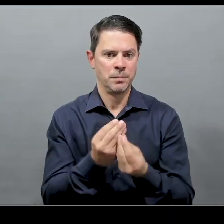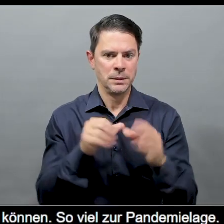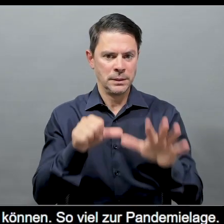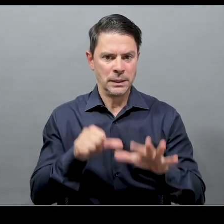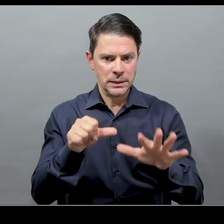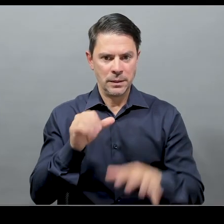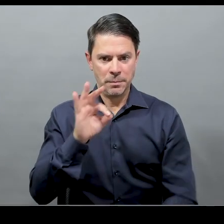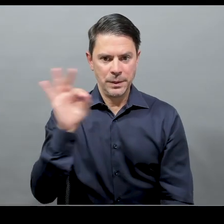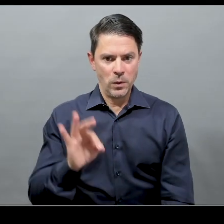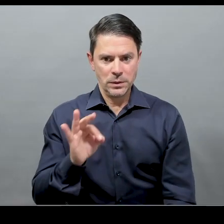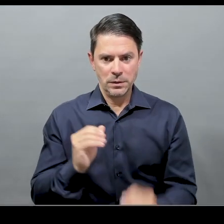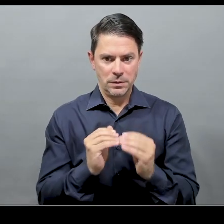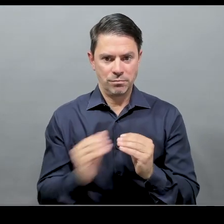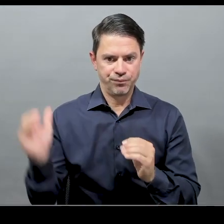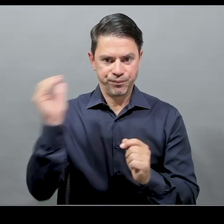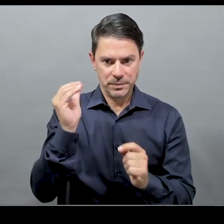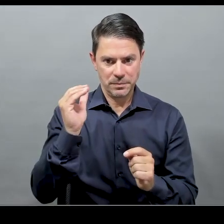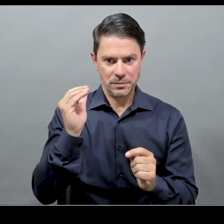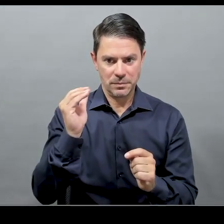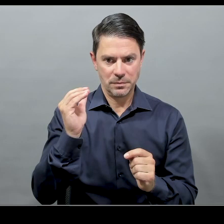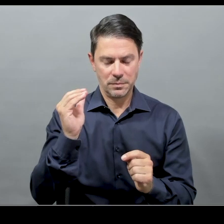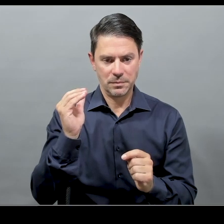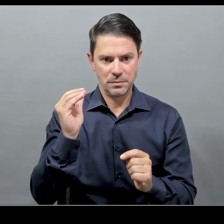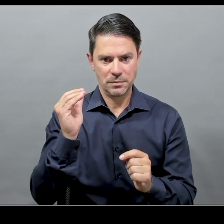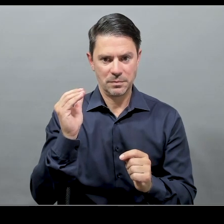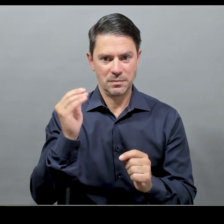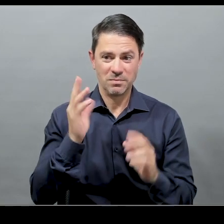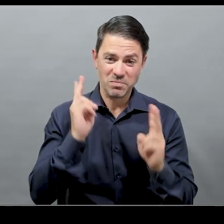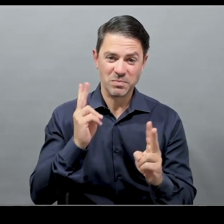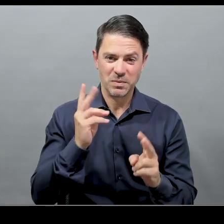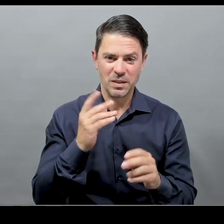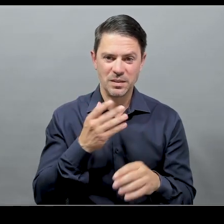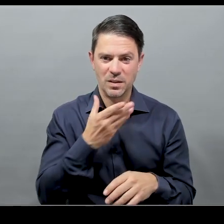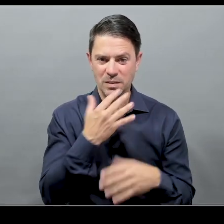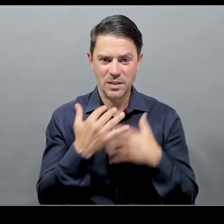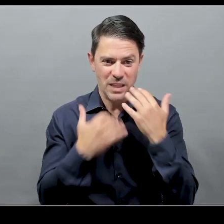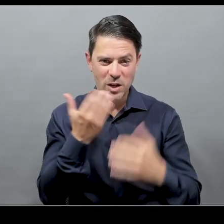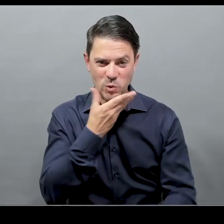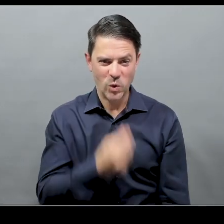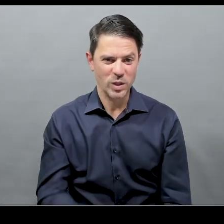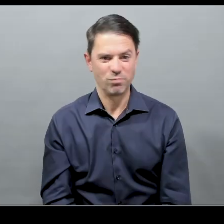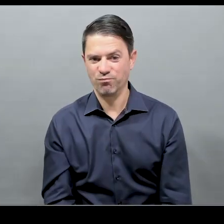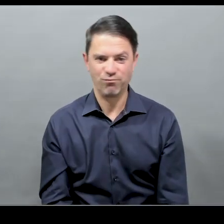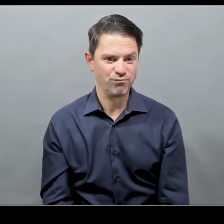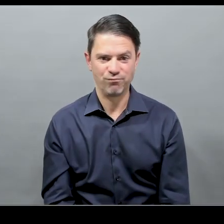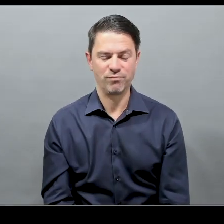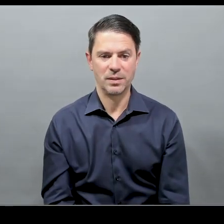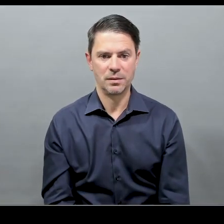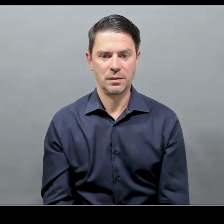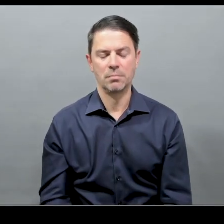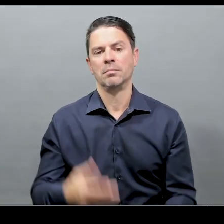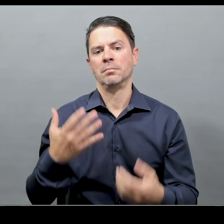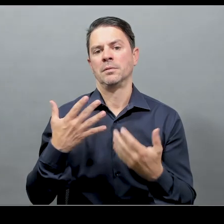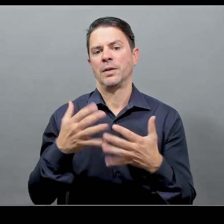keine guten Nachrichten. Freistaat Bayern handelt hier aber jetzt auf alle Fälle antizyklisch und schiebt weiter an.